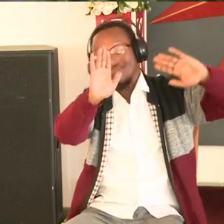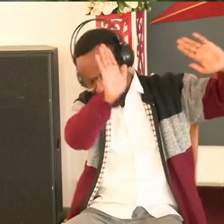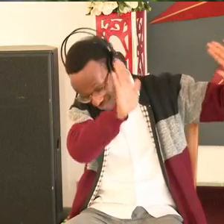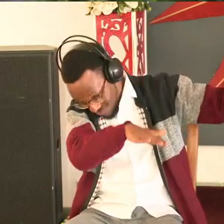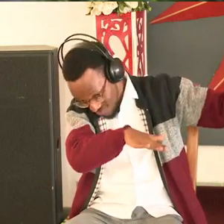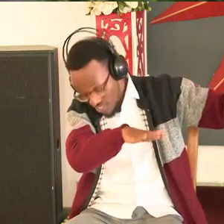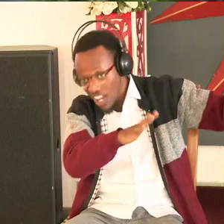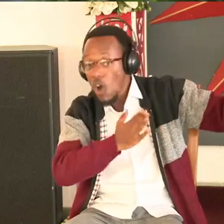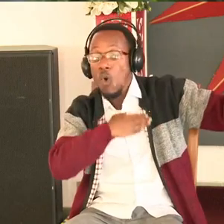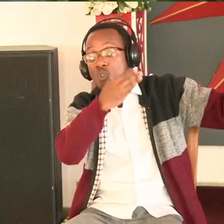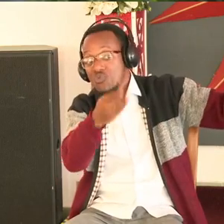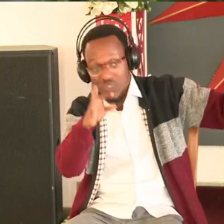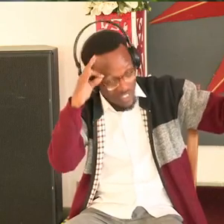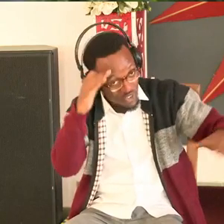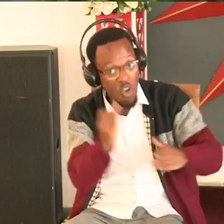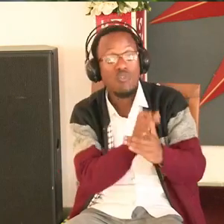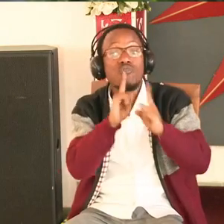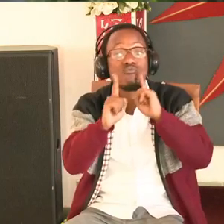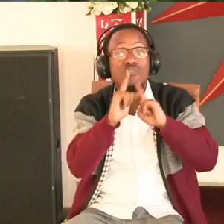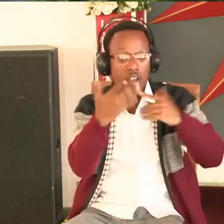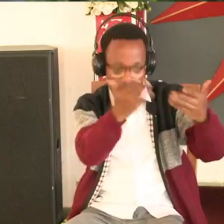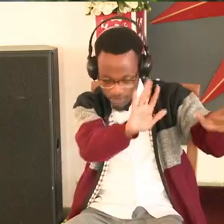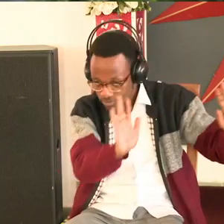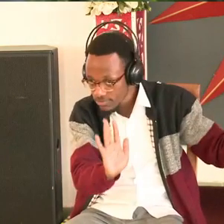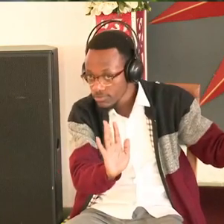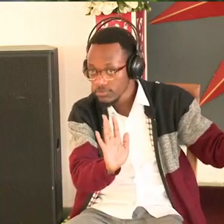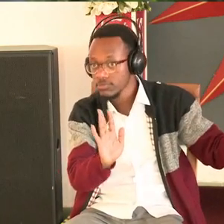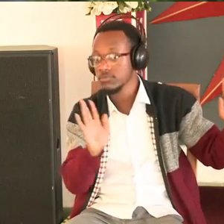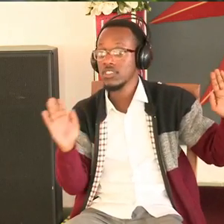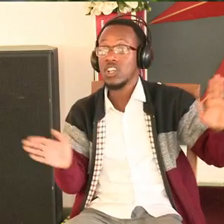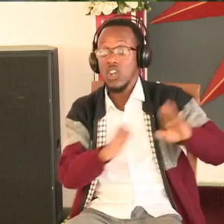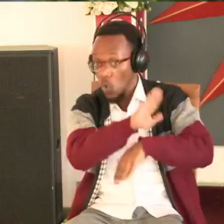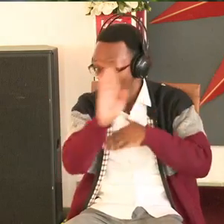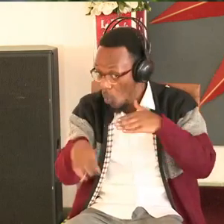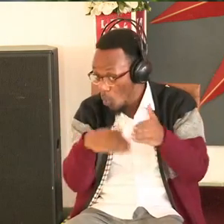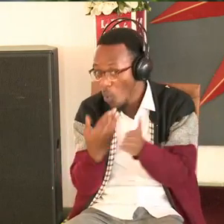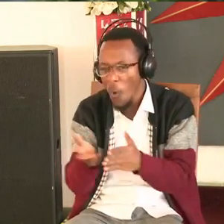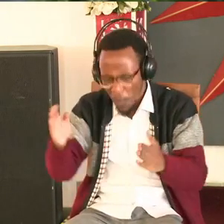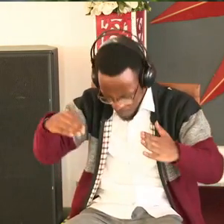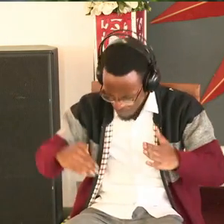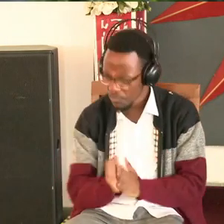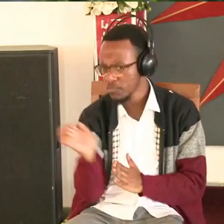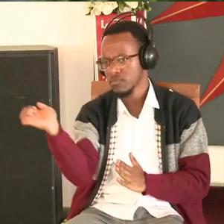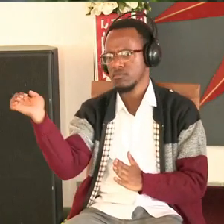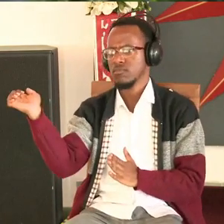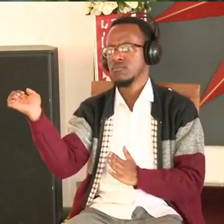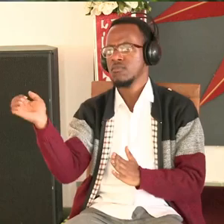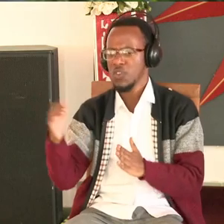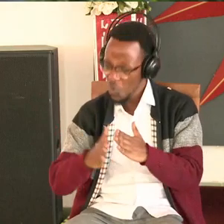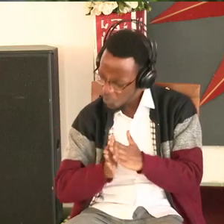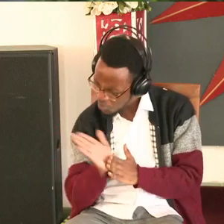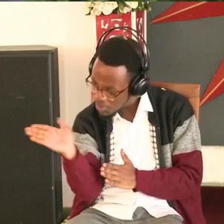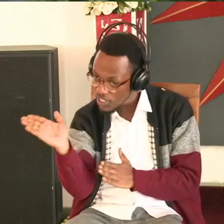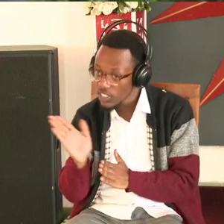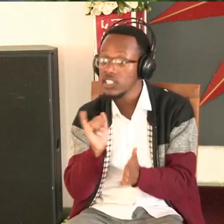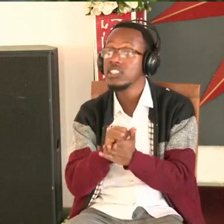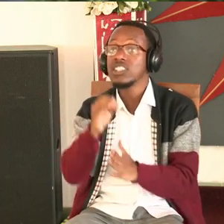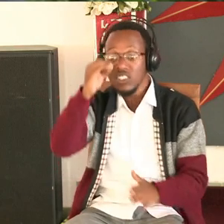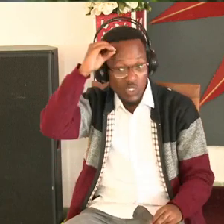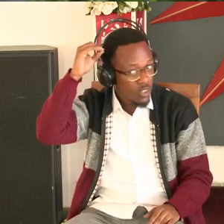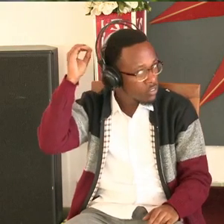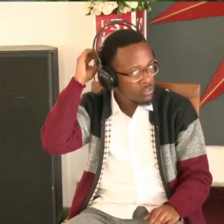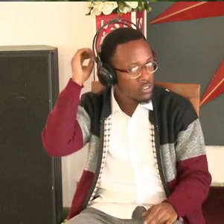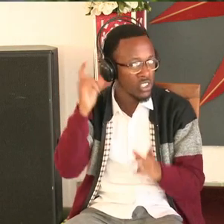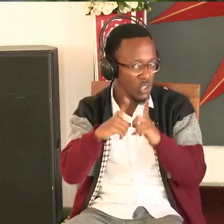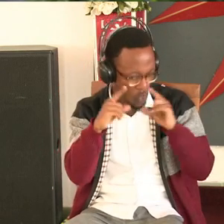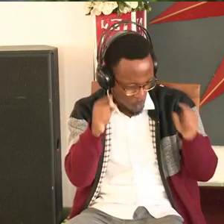yagiye ashiraho inyigisho yabo n'ibyiringiro byo kwizera kwabo abo bose bagiye bajya